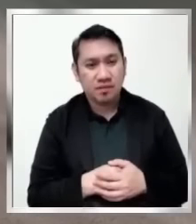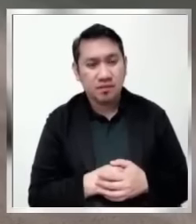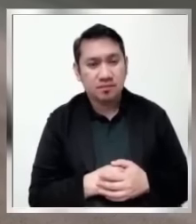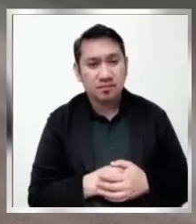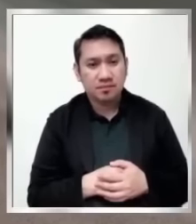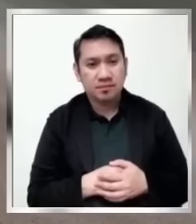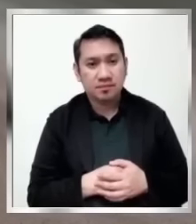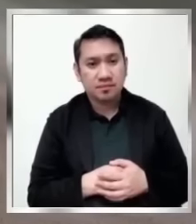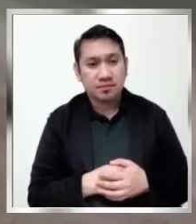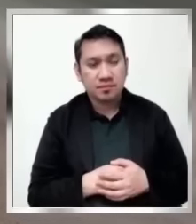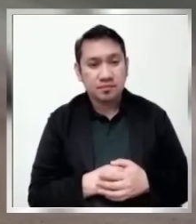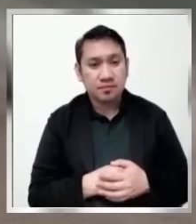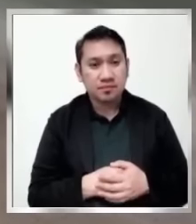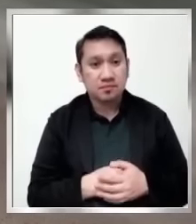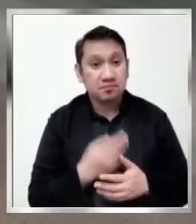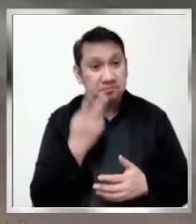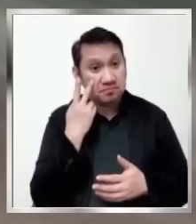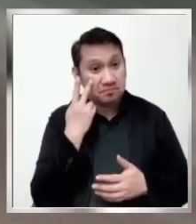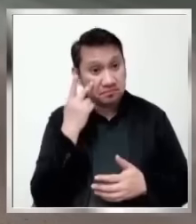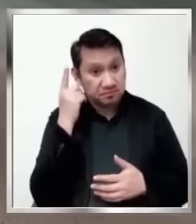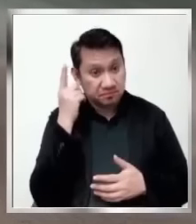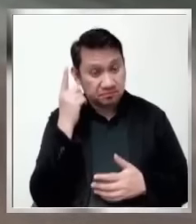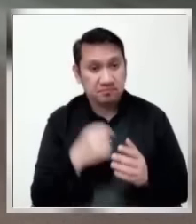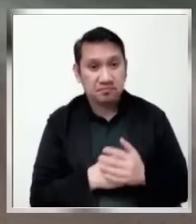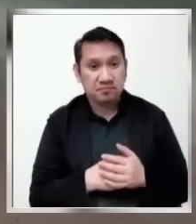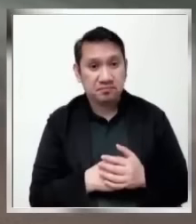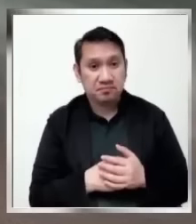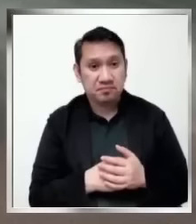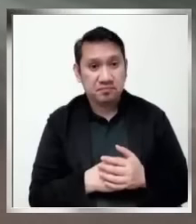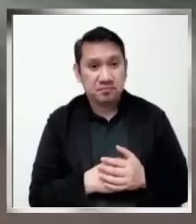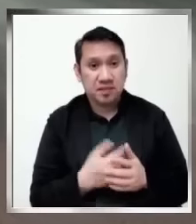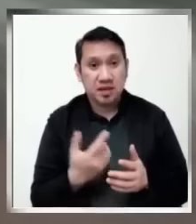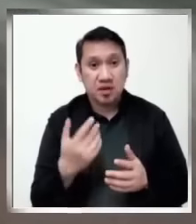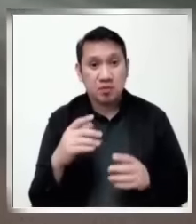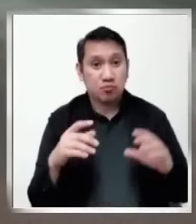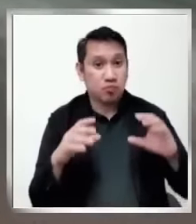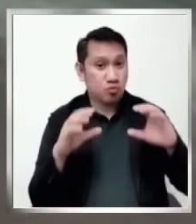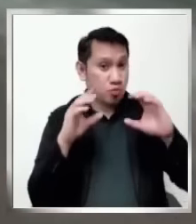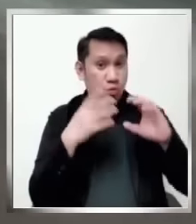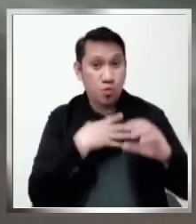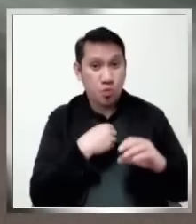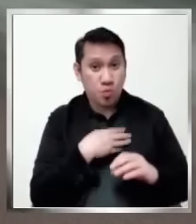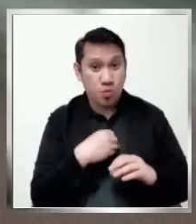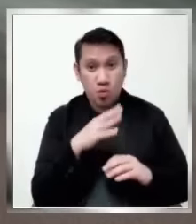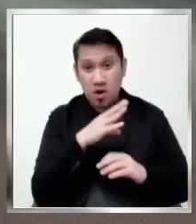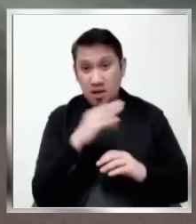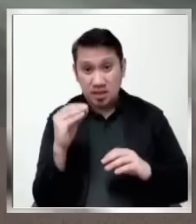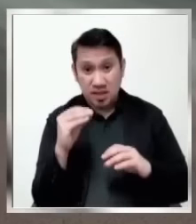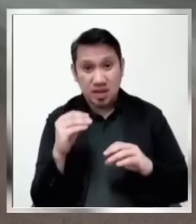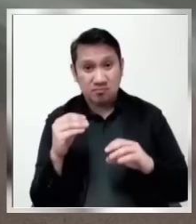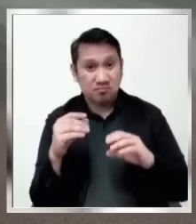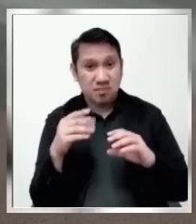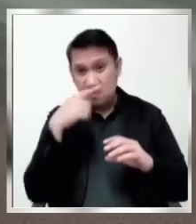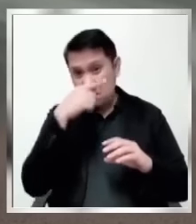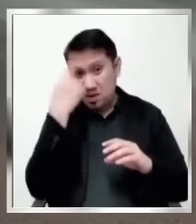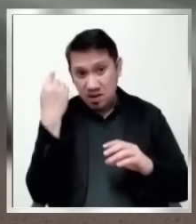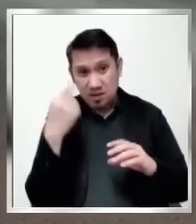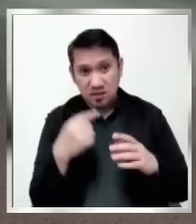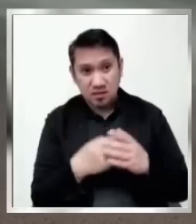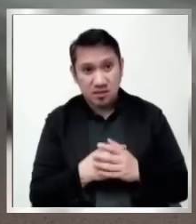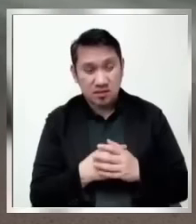Isa pa sa kapansin-pansin sa mga Inistius bakunawa ay ang itim at puting marking nito sa kanyang dorsal fin. Sa nagmimisula po